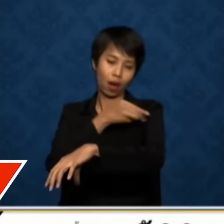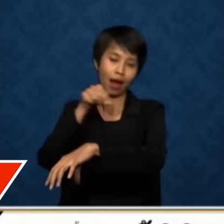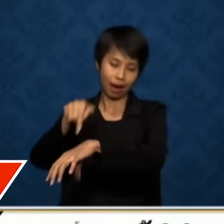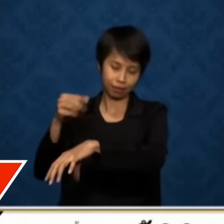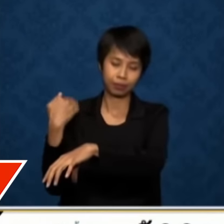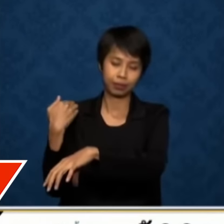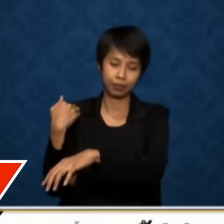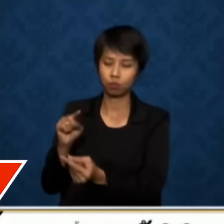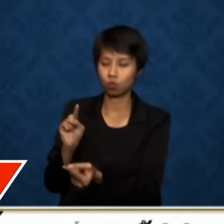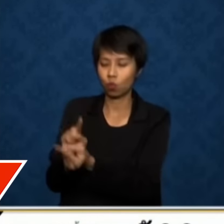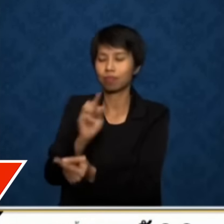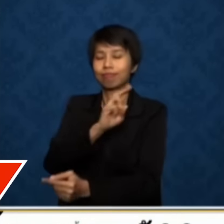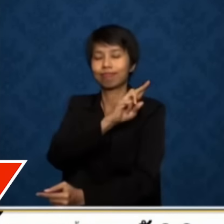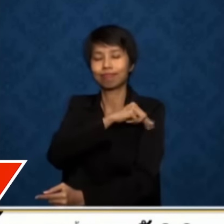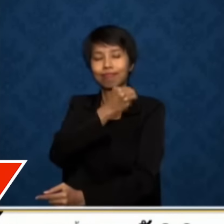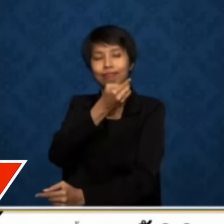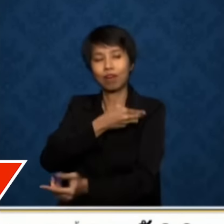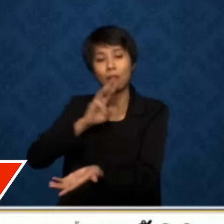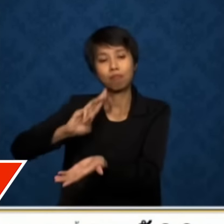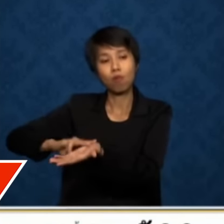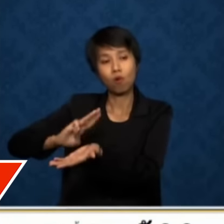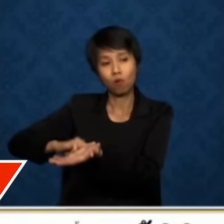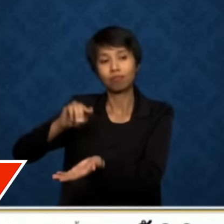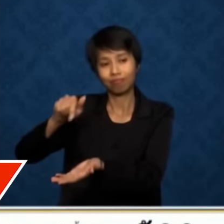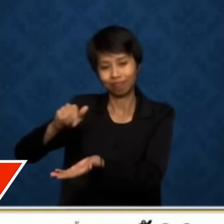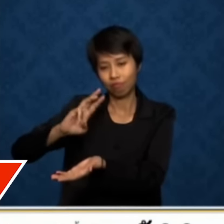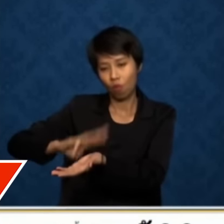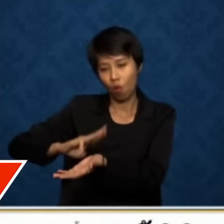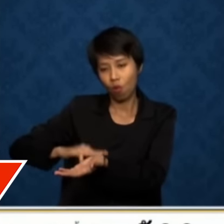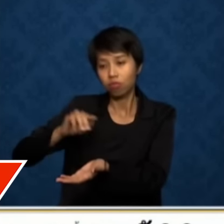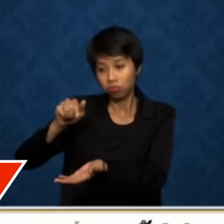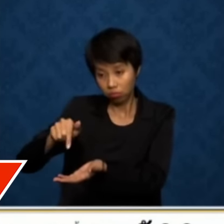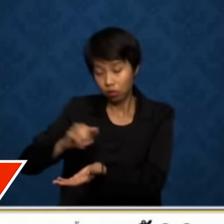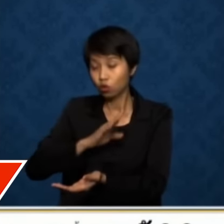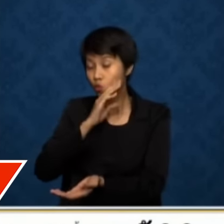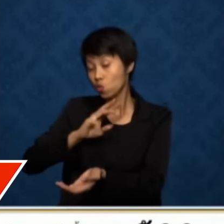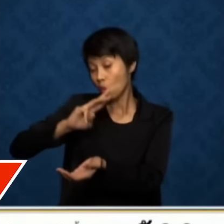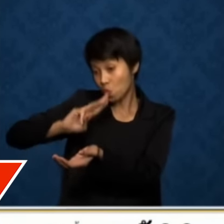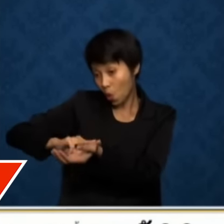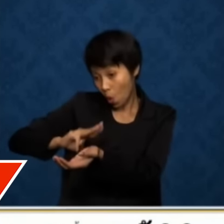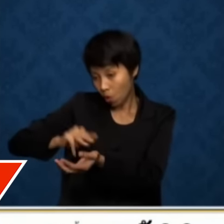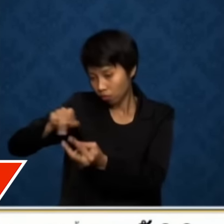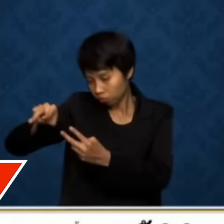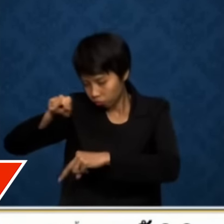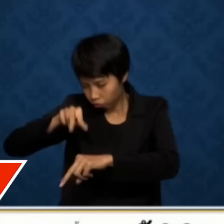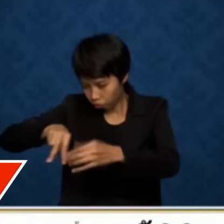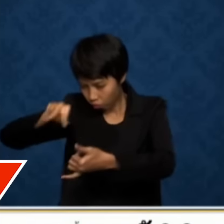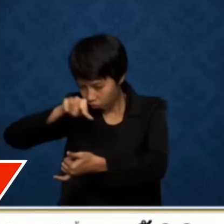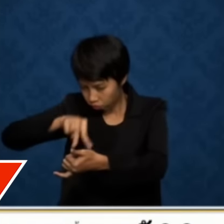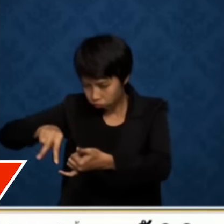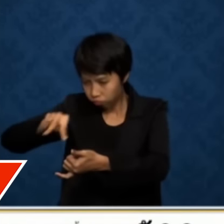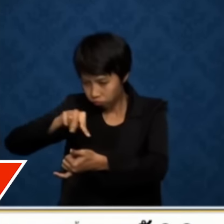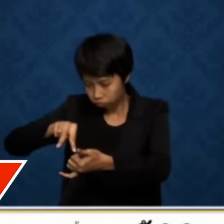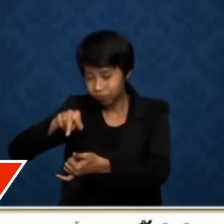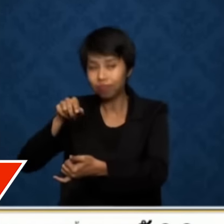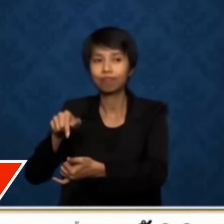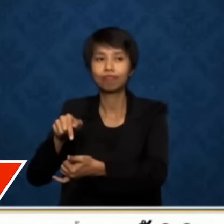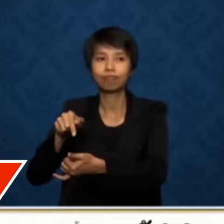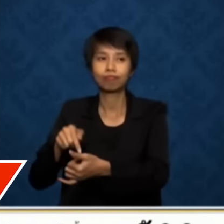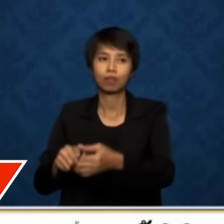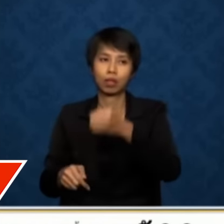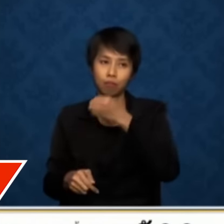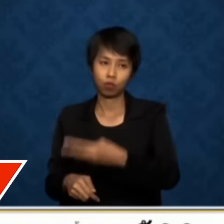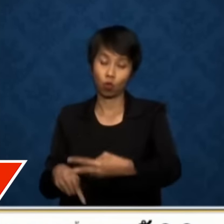อแล้วนะครับทีนี้ถ้าคุณหมอที่อยู่ข้างในเรือนจำบอกว่า2กรณีนะครับ2กรณีน